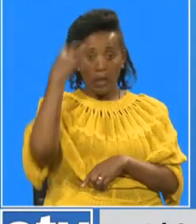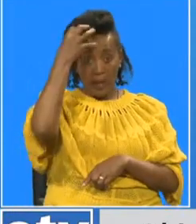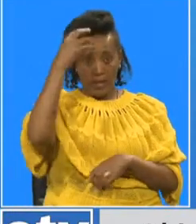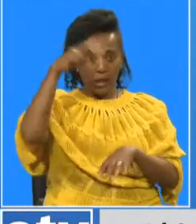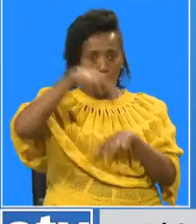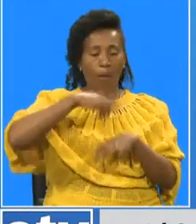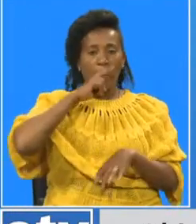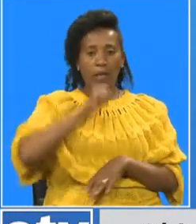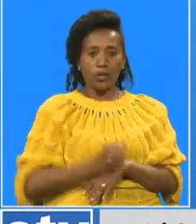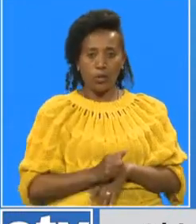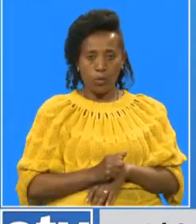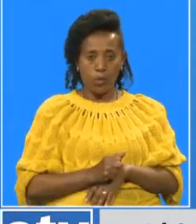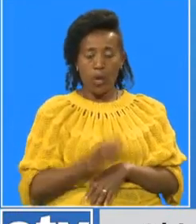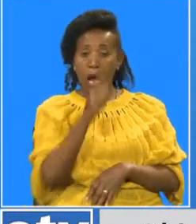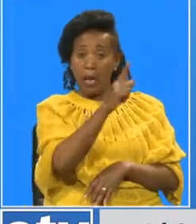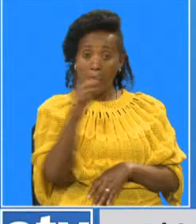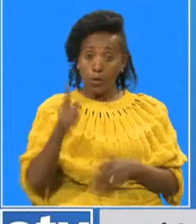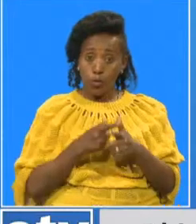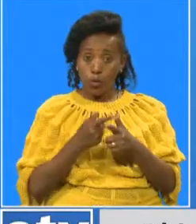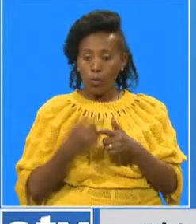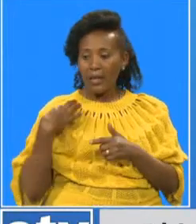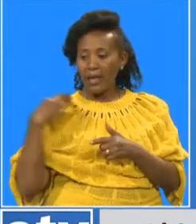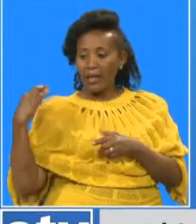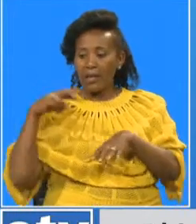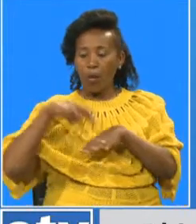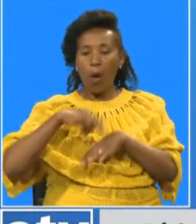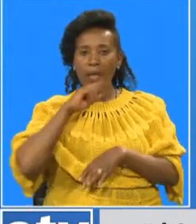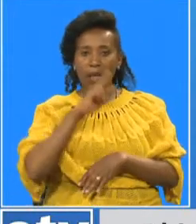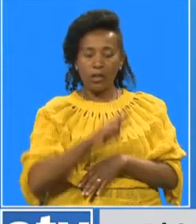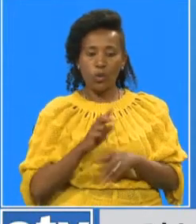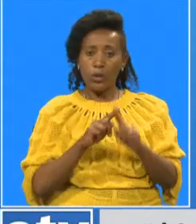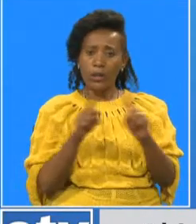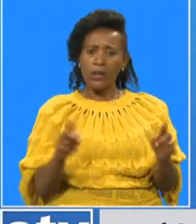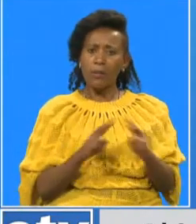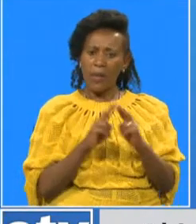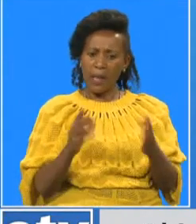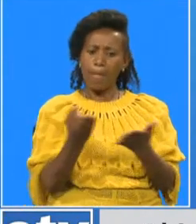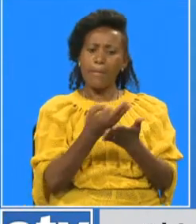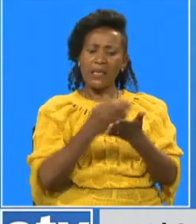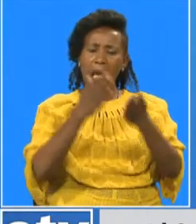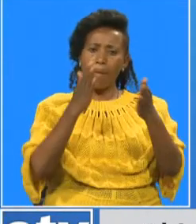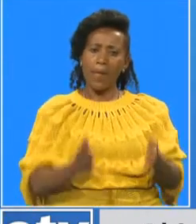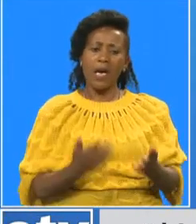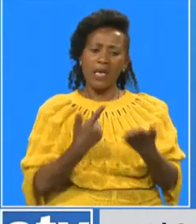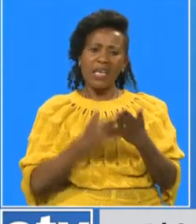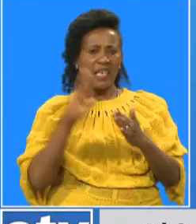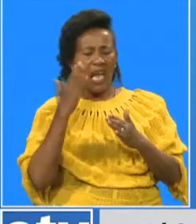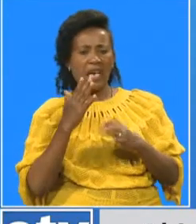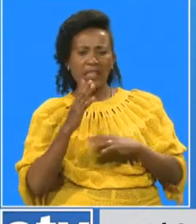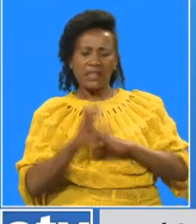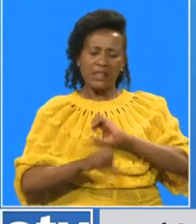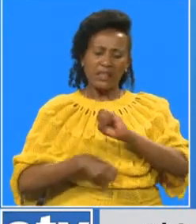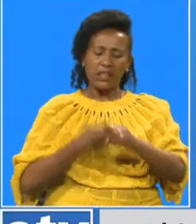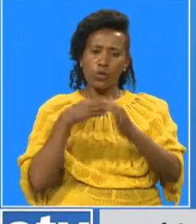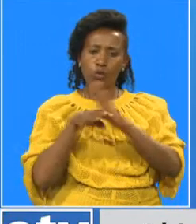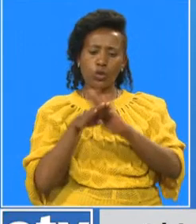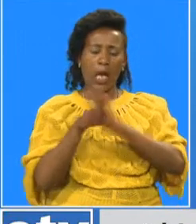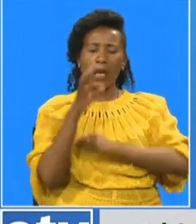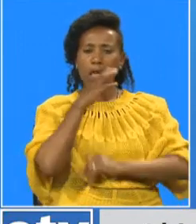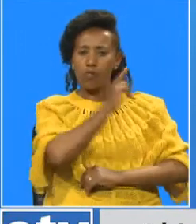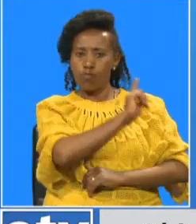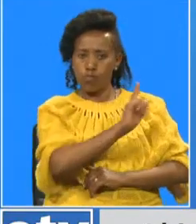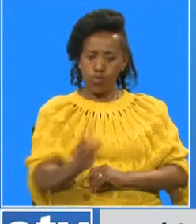ናቸው፣ አንዳንዶቹ ደግሞ የግል ተቋማት ናቸው። ግን በጣም ፕሮዳክቲቭ የሆኑ ያናክል ክራይሲስ ውስጥ